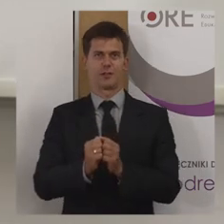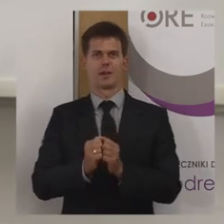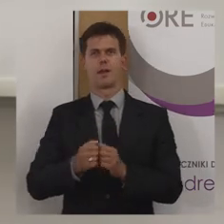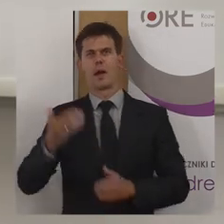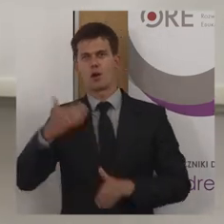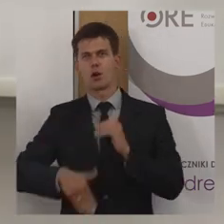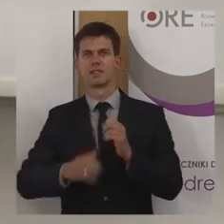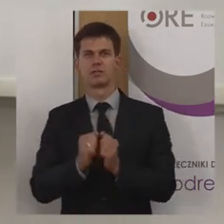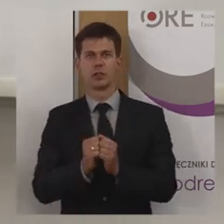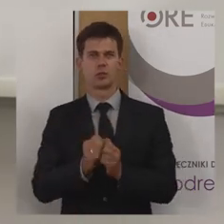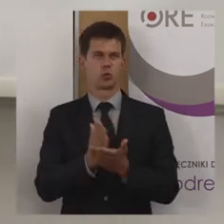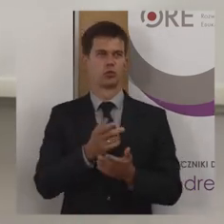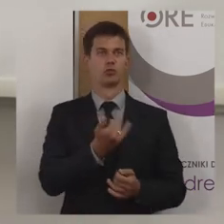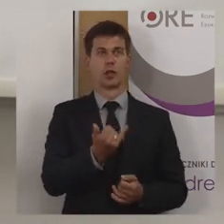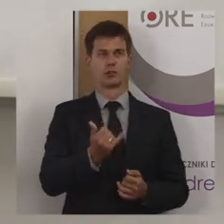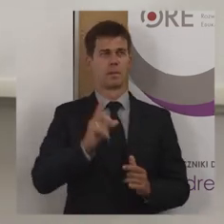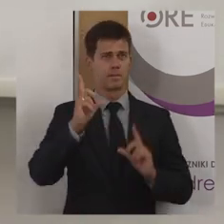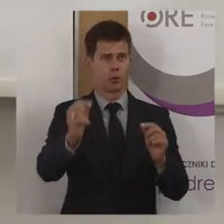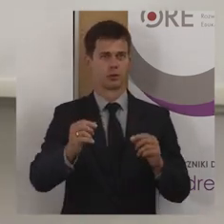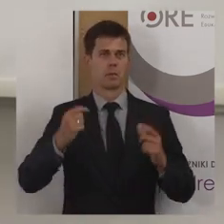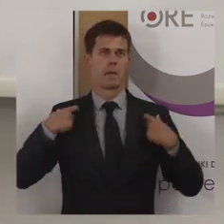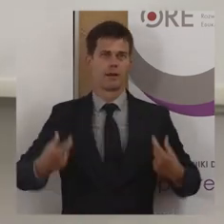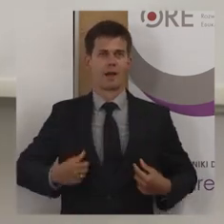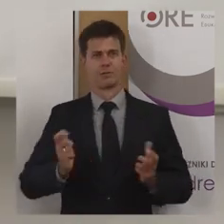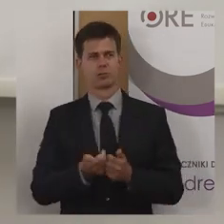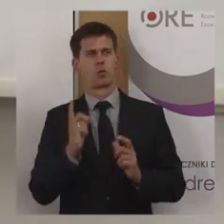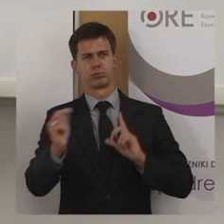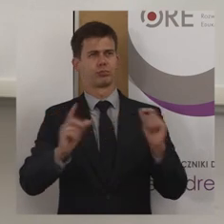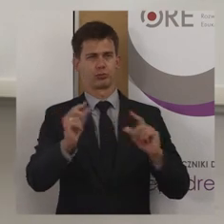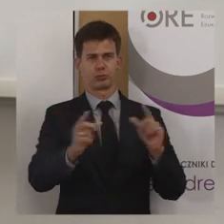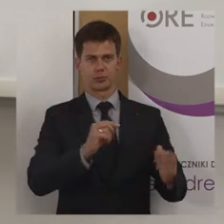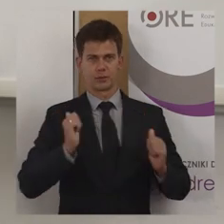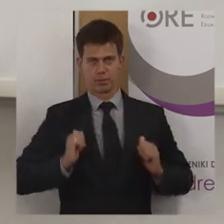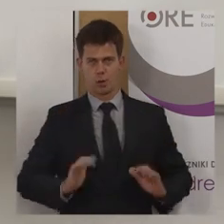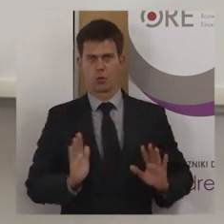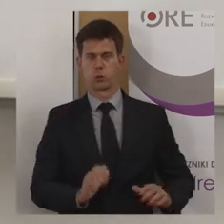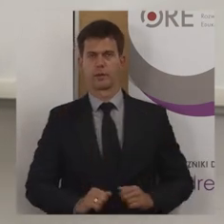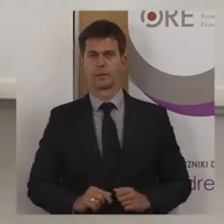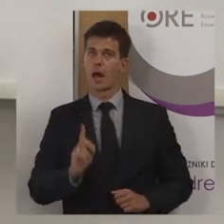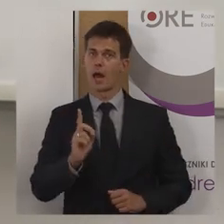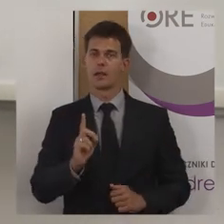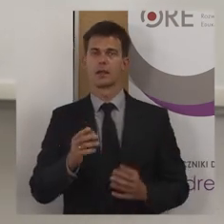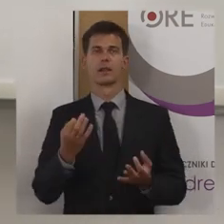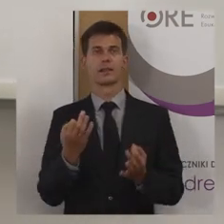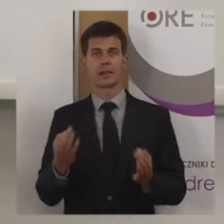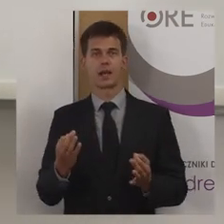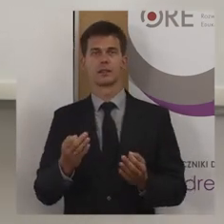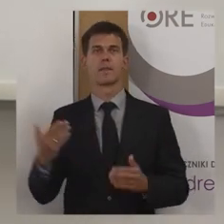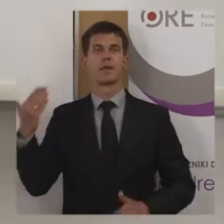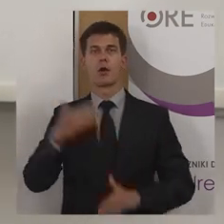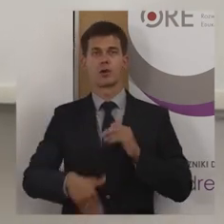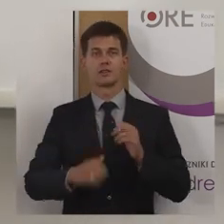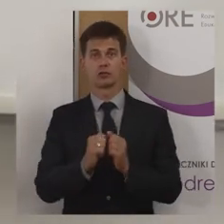kiedy ogarniemy rozgardiasz rozpoczęcia roku w specjalnych ośrodkach szkolnych wychowawczych. Ale właśnie pod koniec września